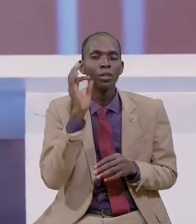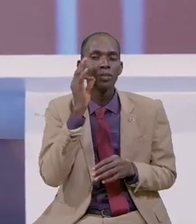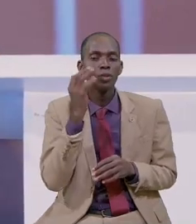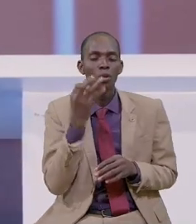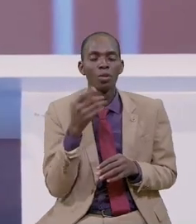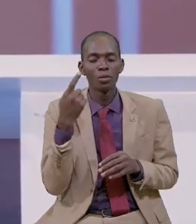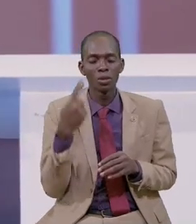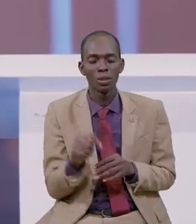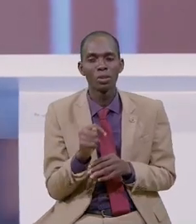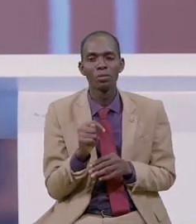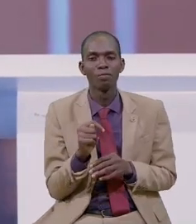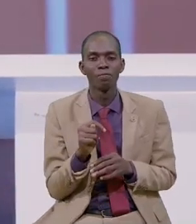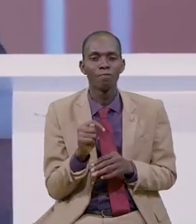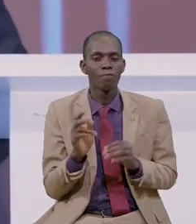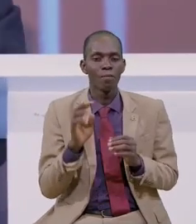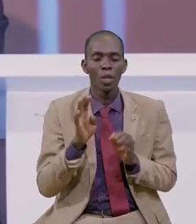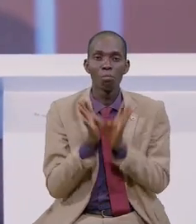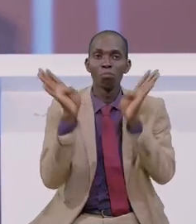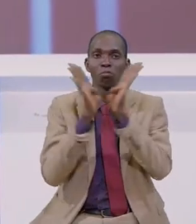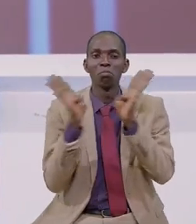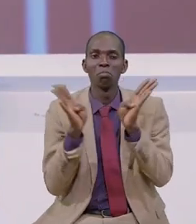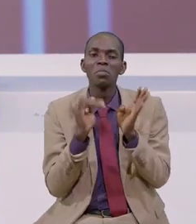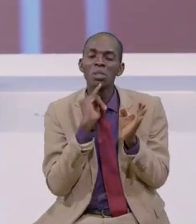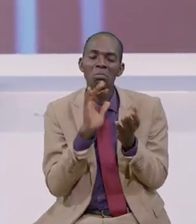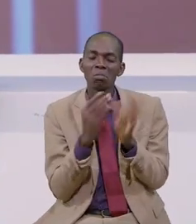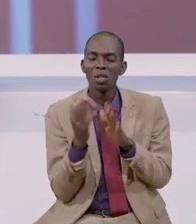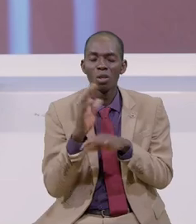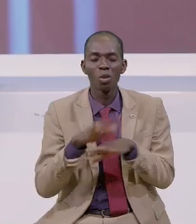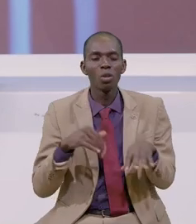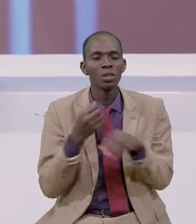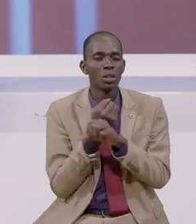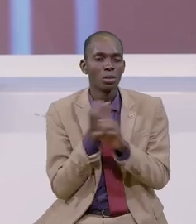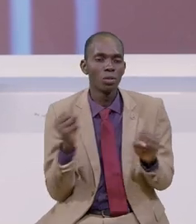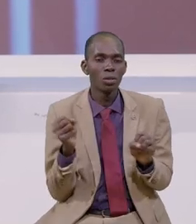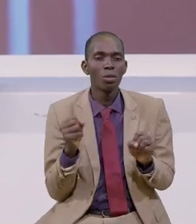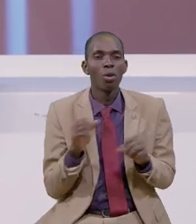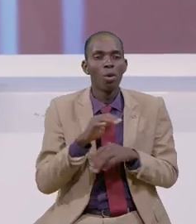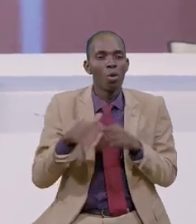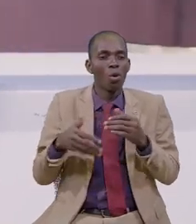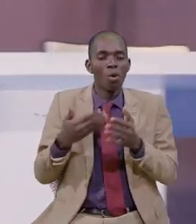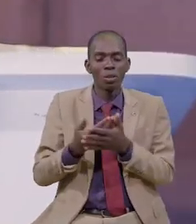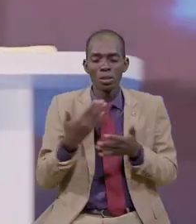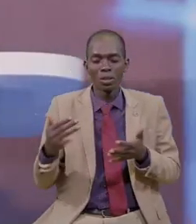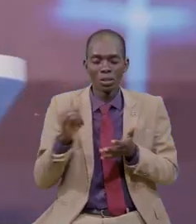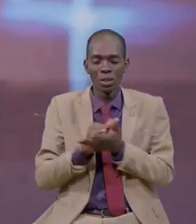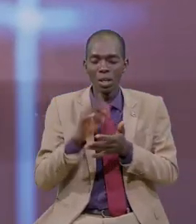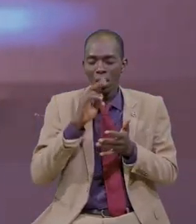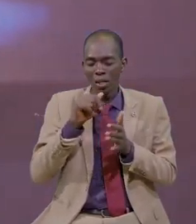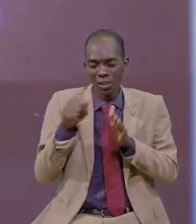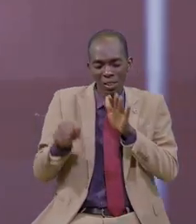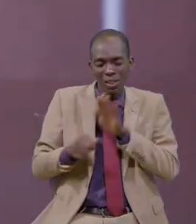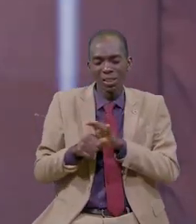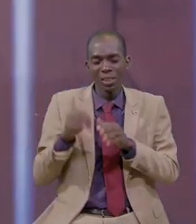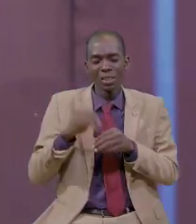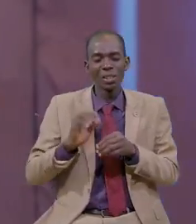vous débarrasser des fruits et des branches. C'est ça, c'est comme le salut. Tous les péchés dans nos vies sont comme